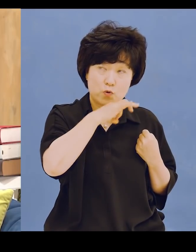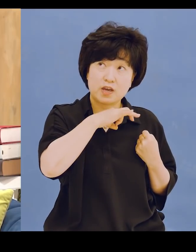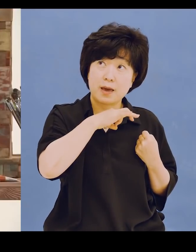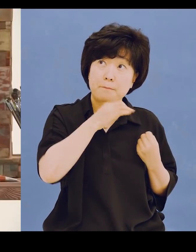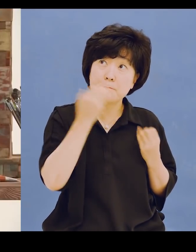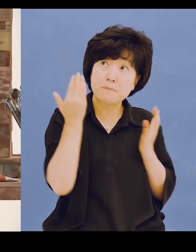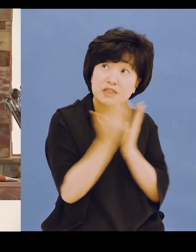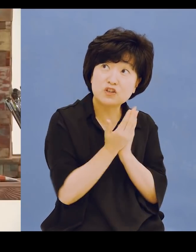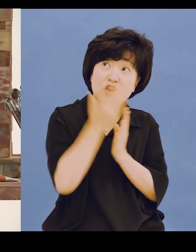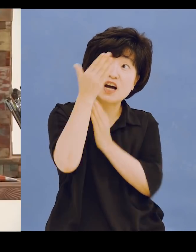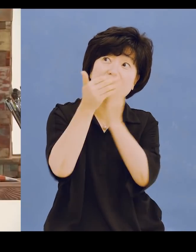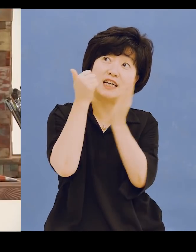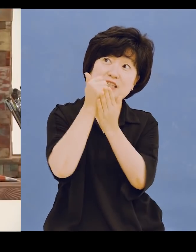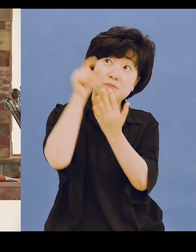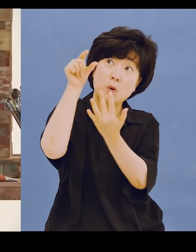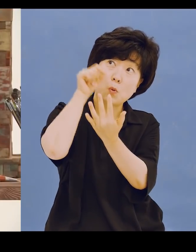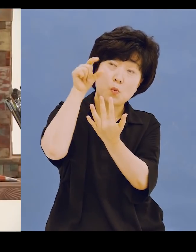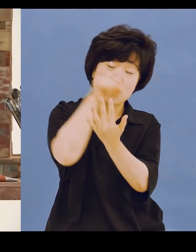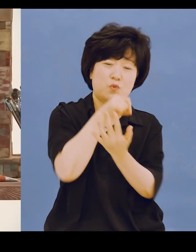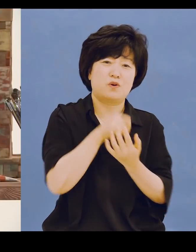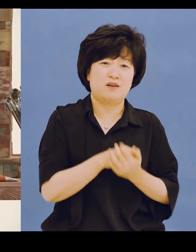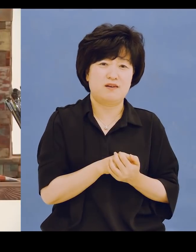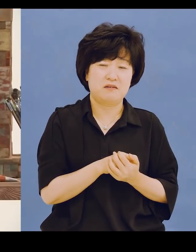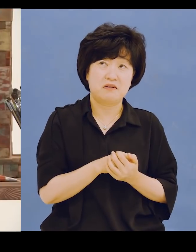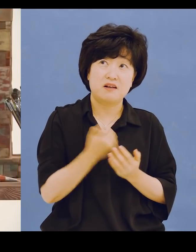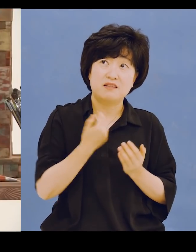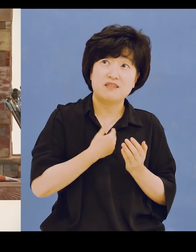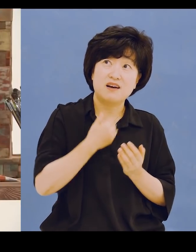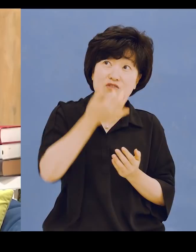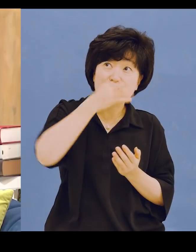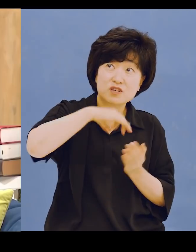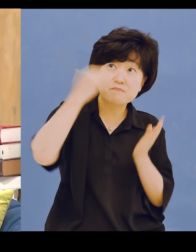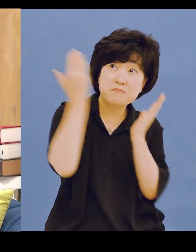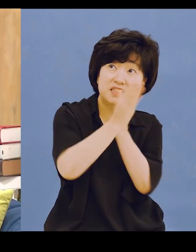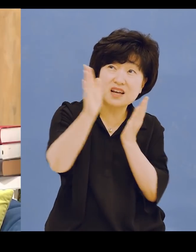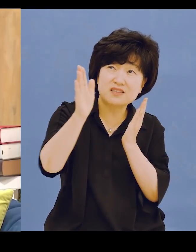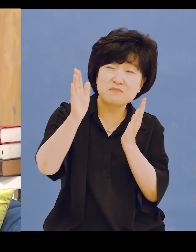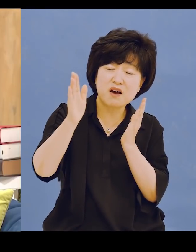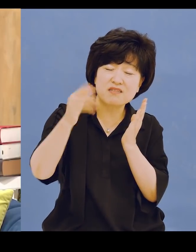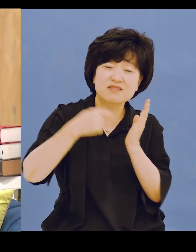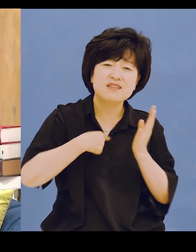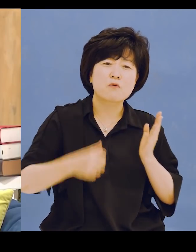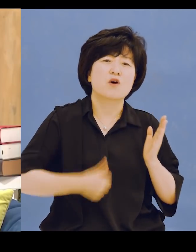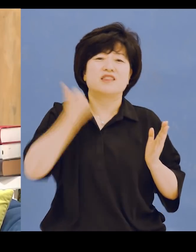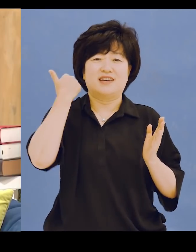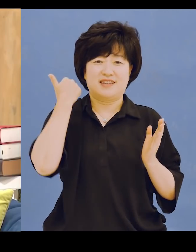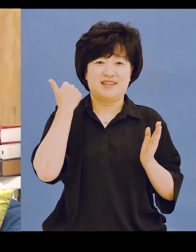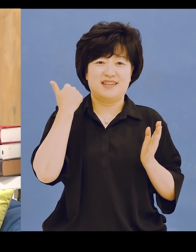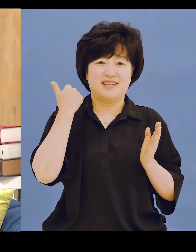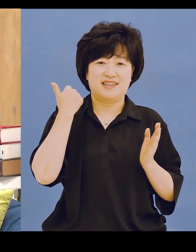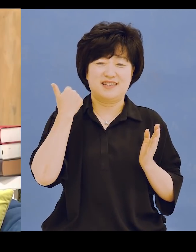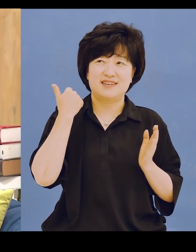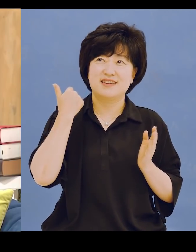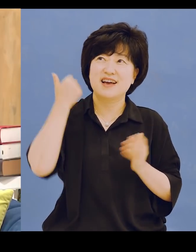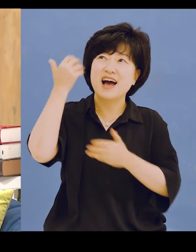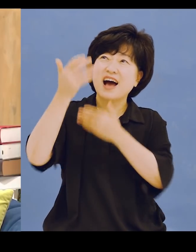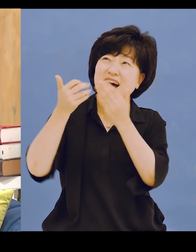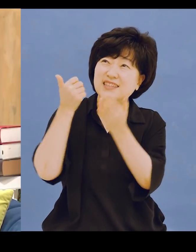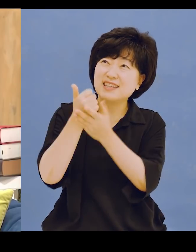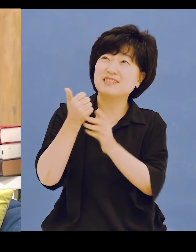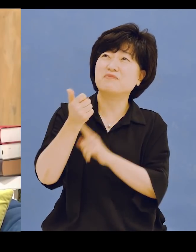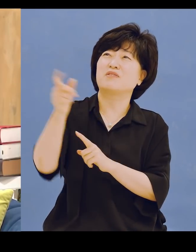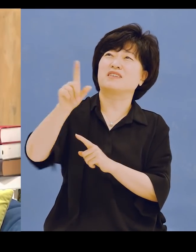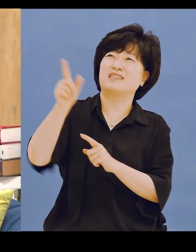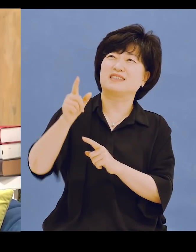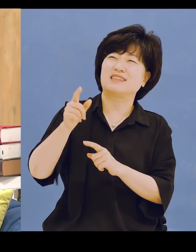하나님을 그려내요. 예. 다 전부 다. 근데 그게 빗나가면 저 같은 경우에 화를 내는 거나 아니면 그리